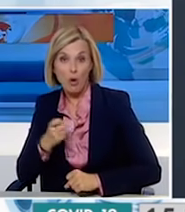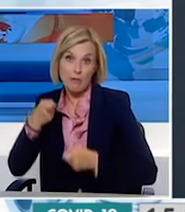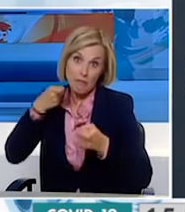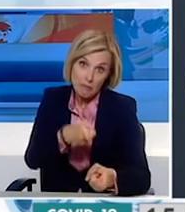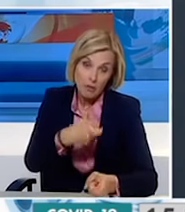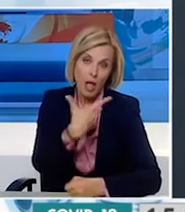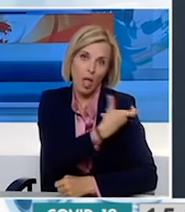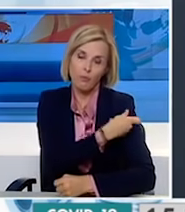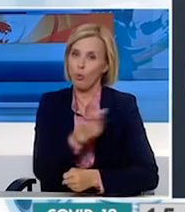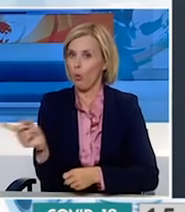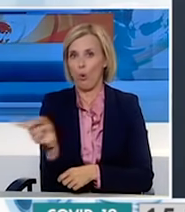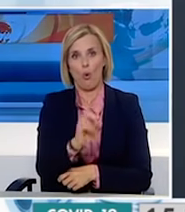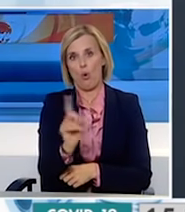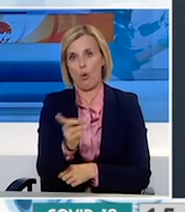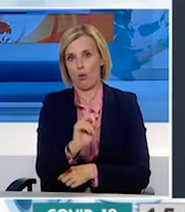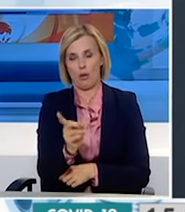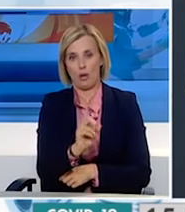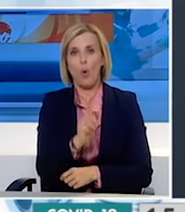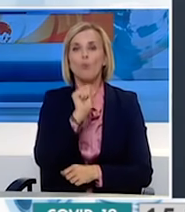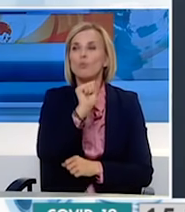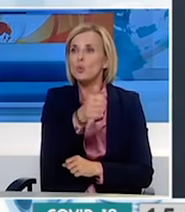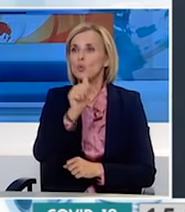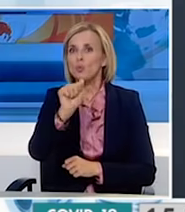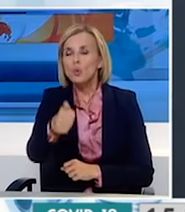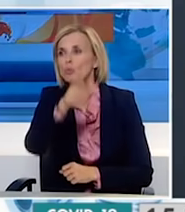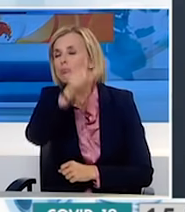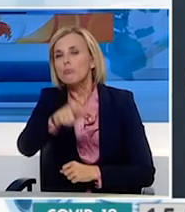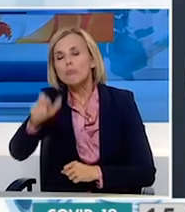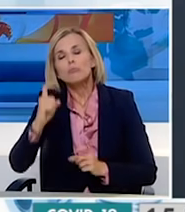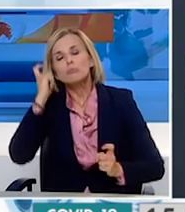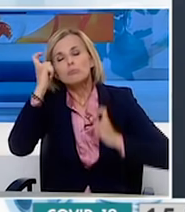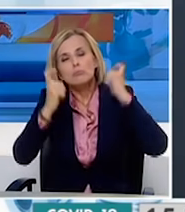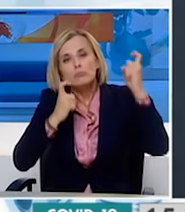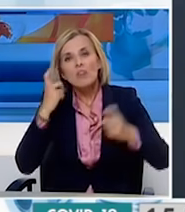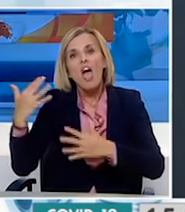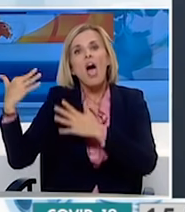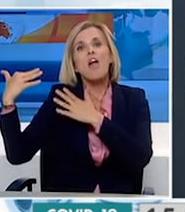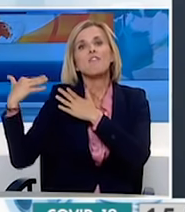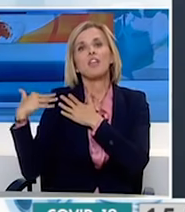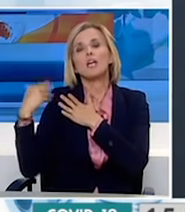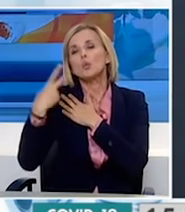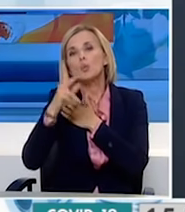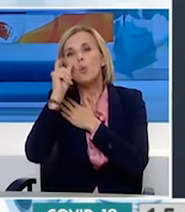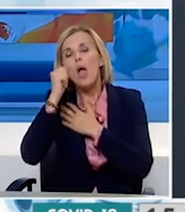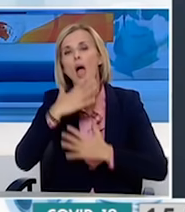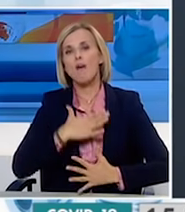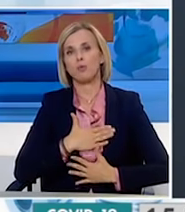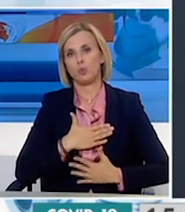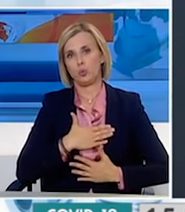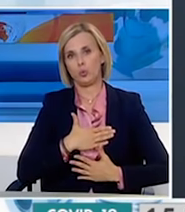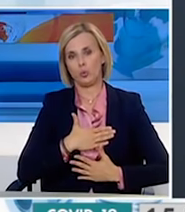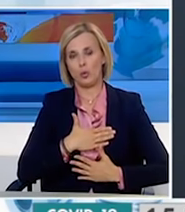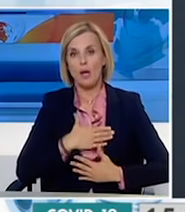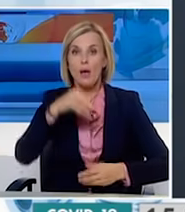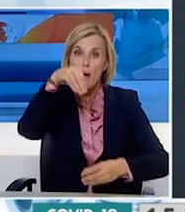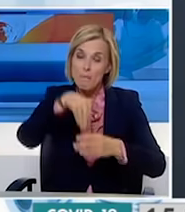θέμα ποινής για αυτή την υποχρεωτικότητα. Θεωρώ ότι είναι θέμα ευθύνης το να εμβολιάζονται οι υγειονομικοί για